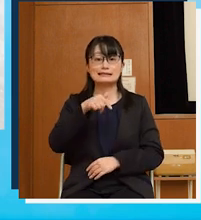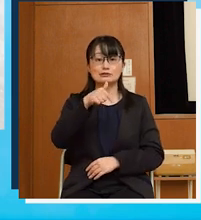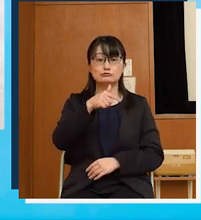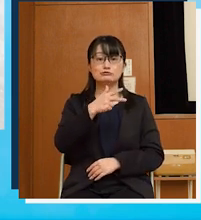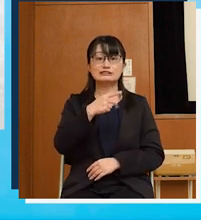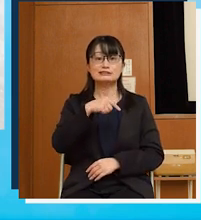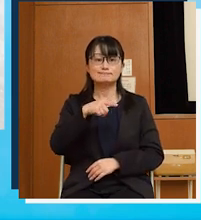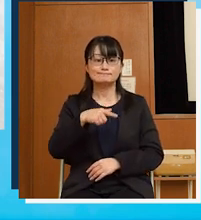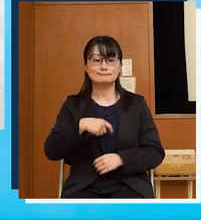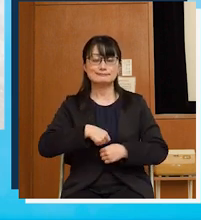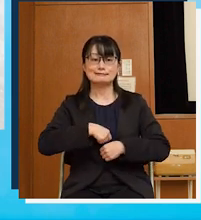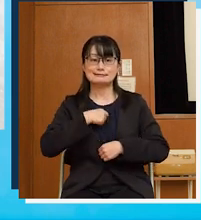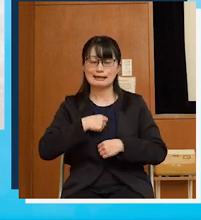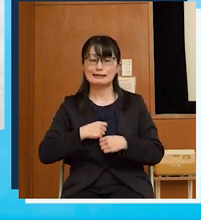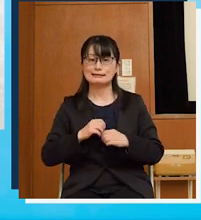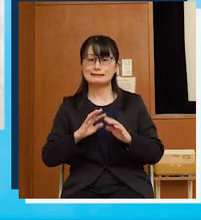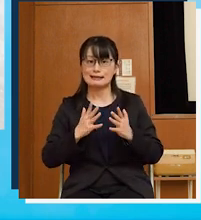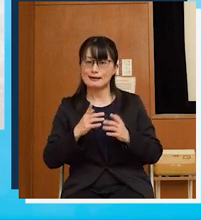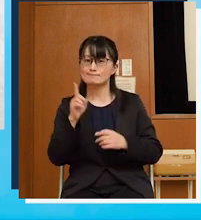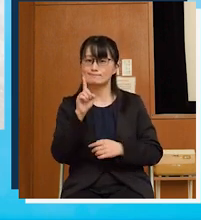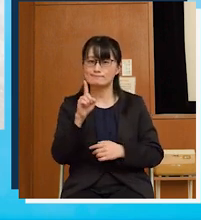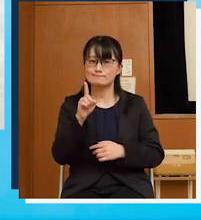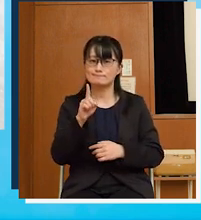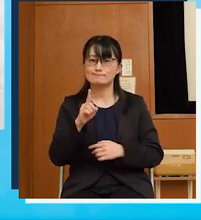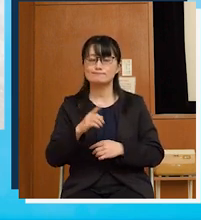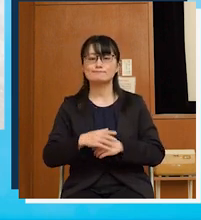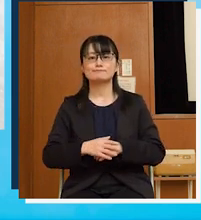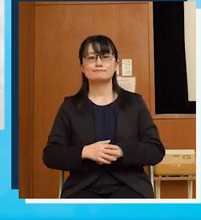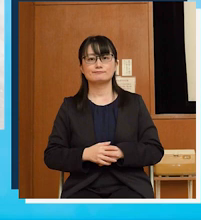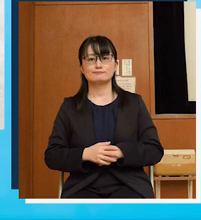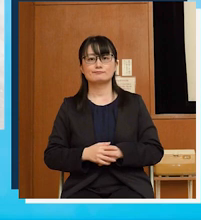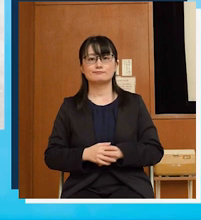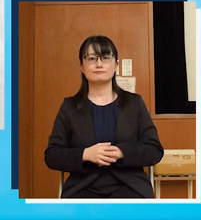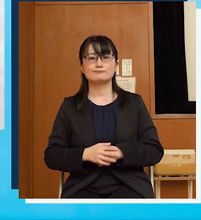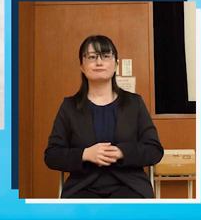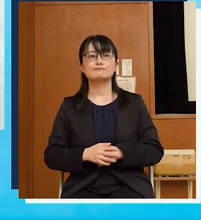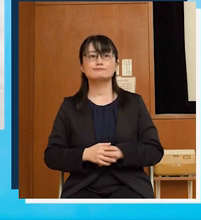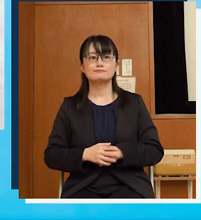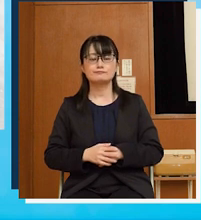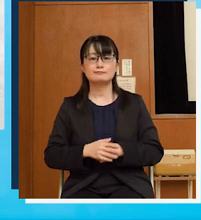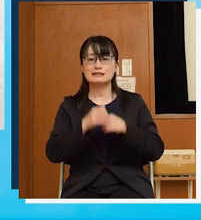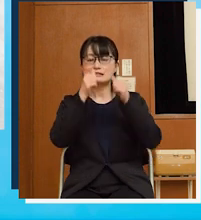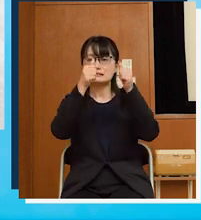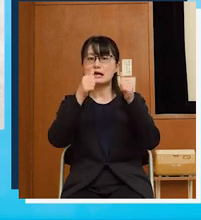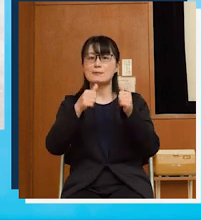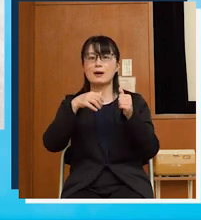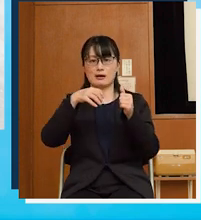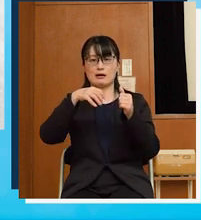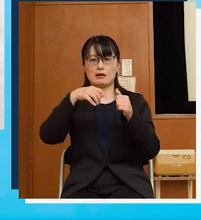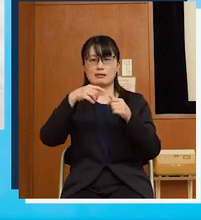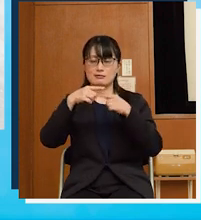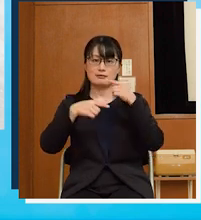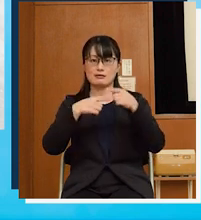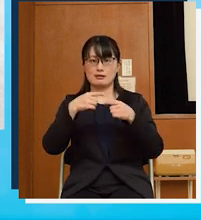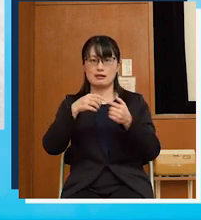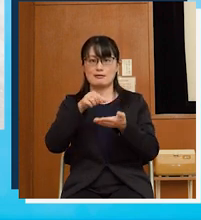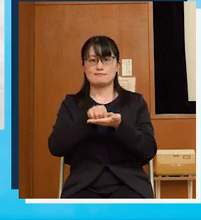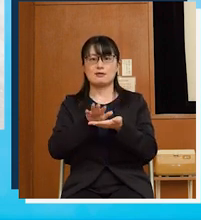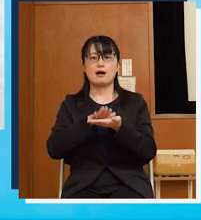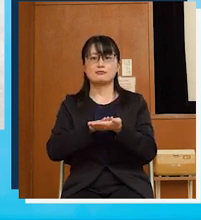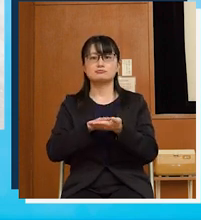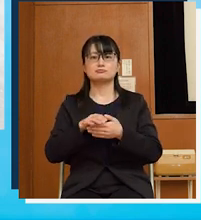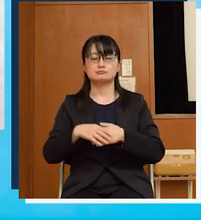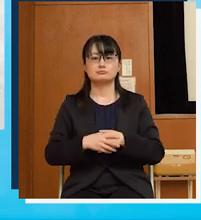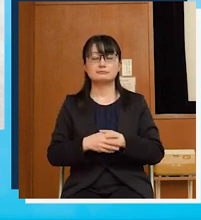が誠意かって言うと理不尽をとそれを黙認する正義の裁判所ということです先ほど知事のま